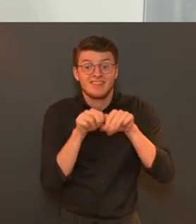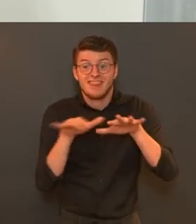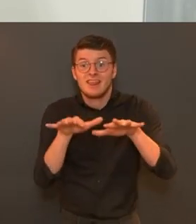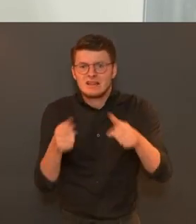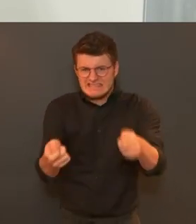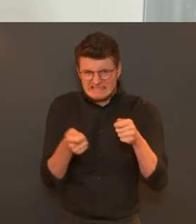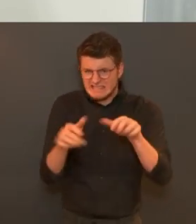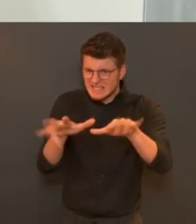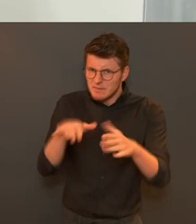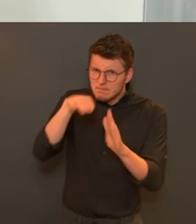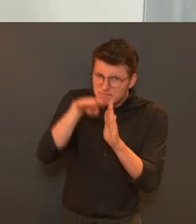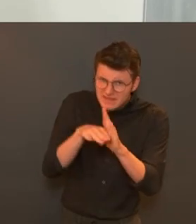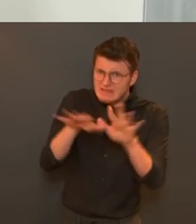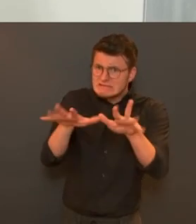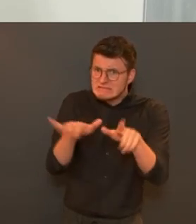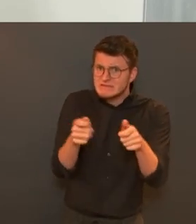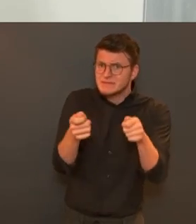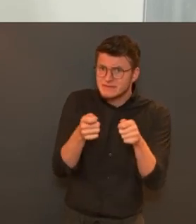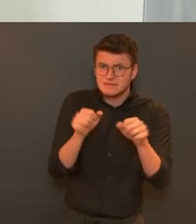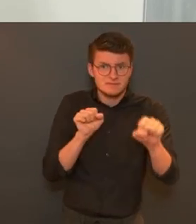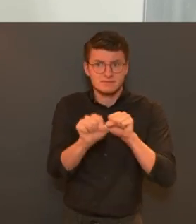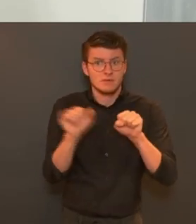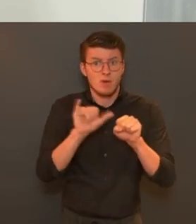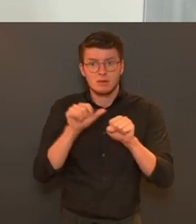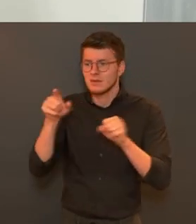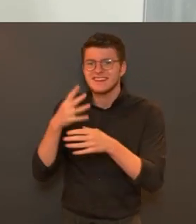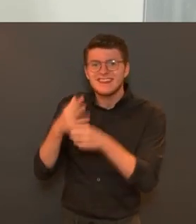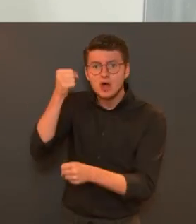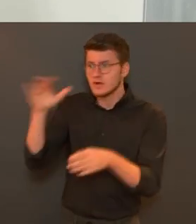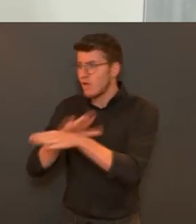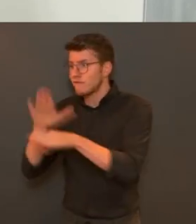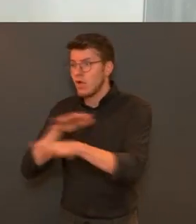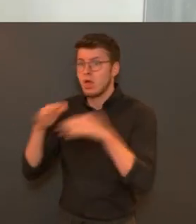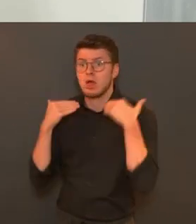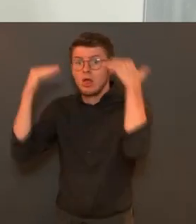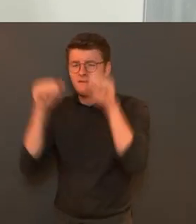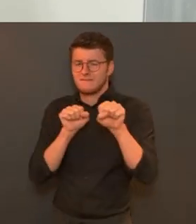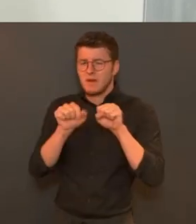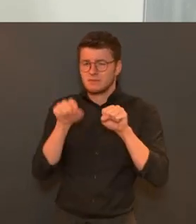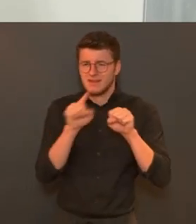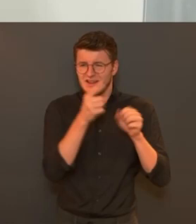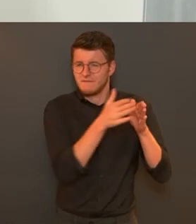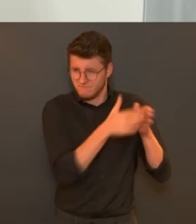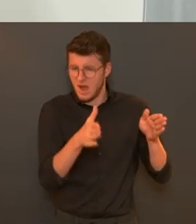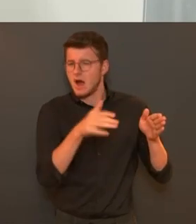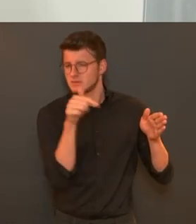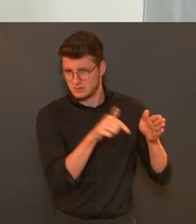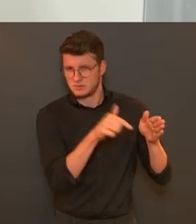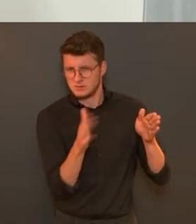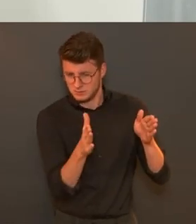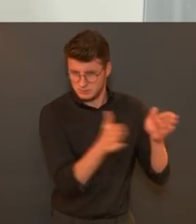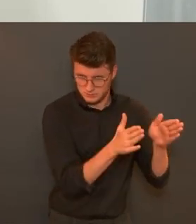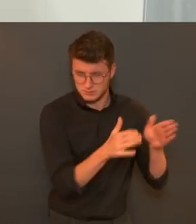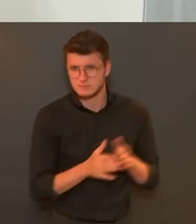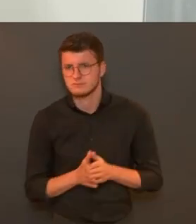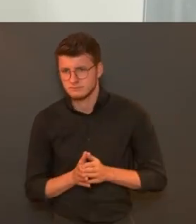au maximum la propagation du virus pour éviter que les soins de santé soient sursaturés. C'était la